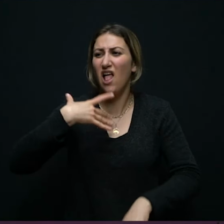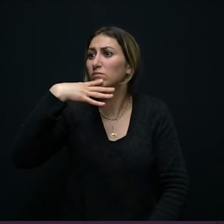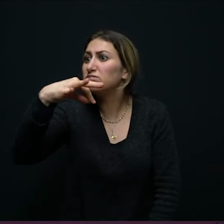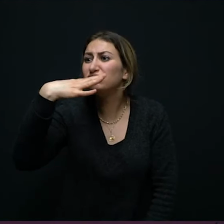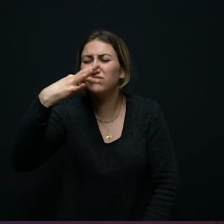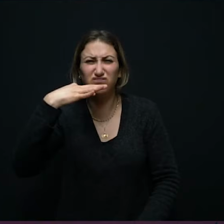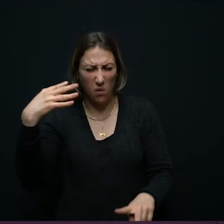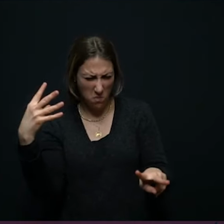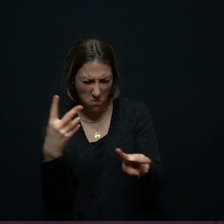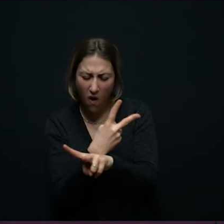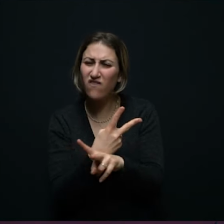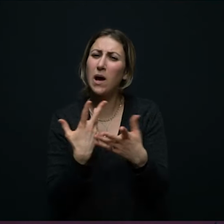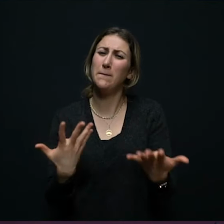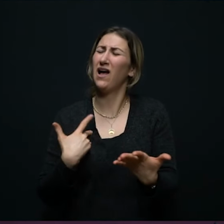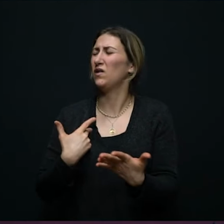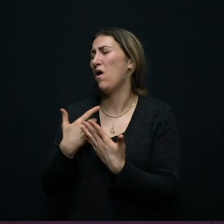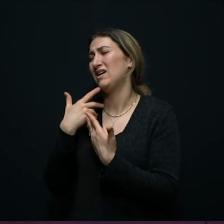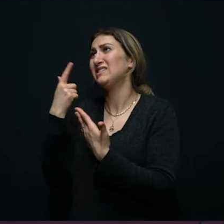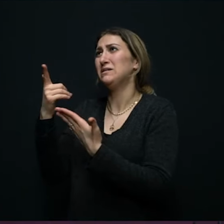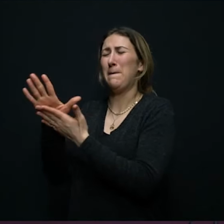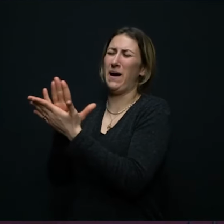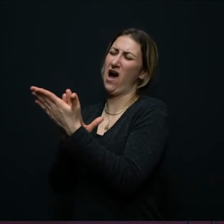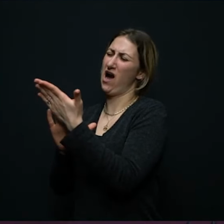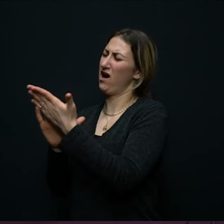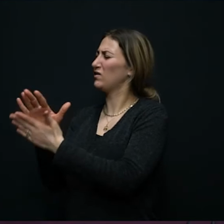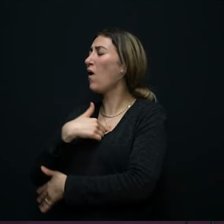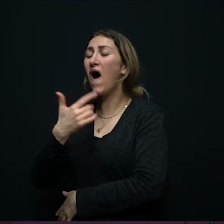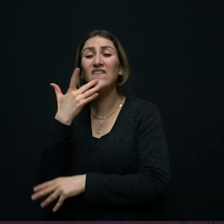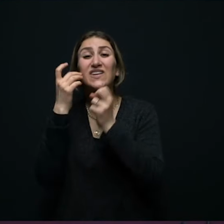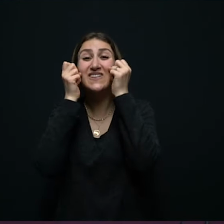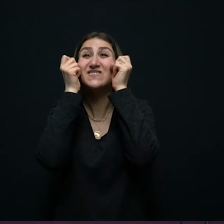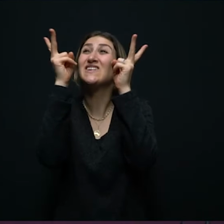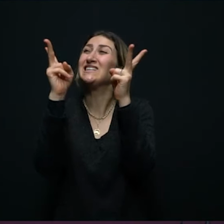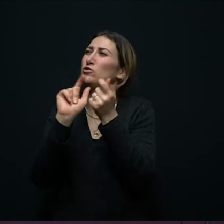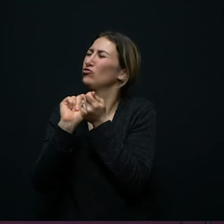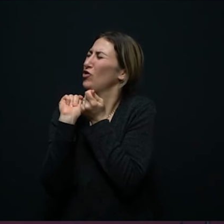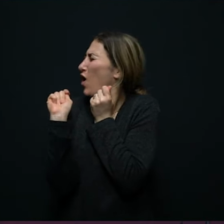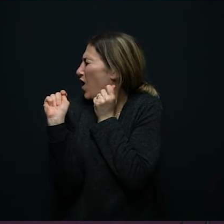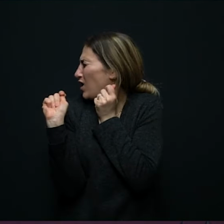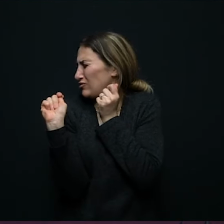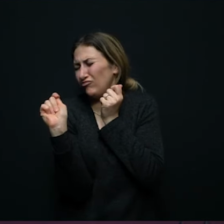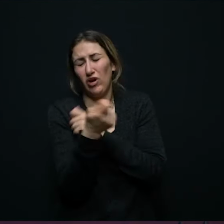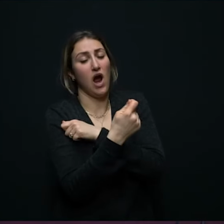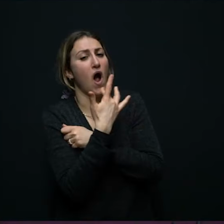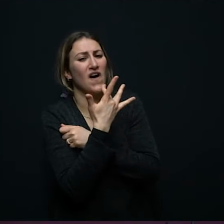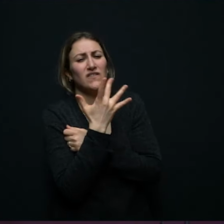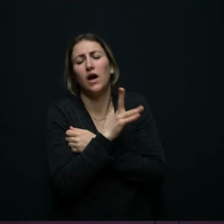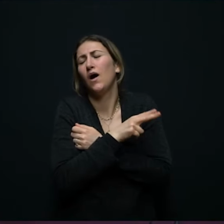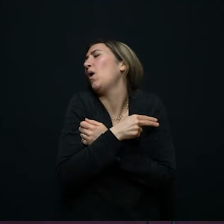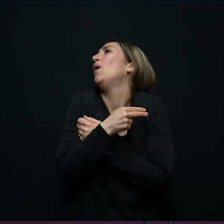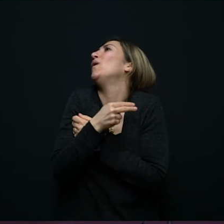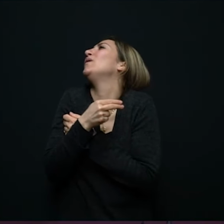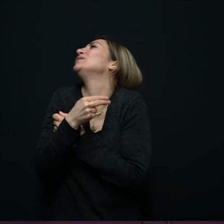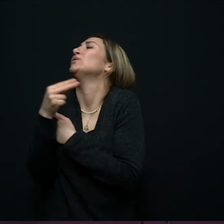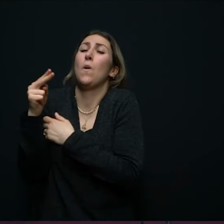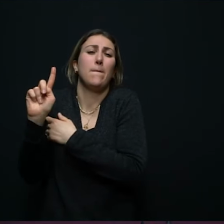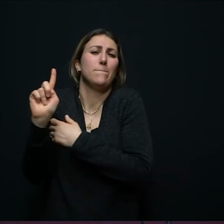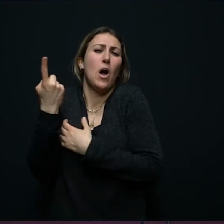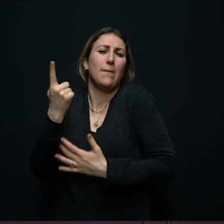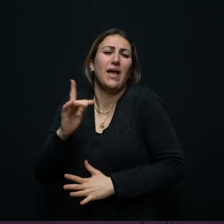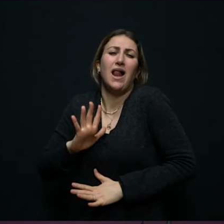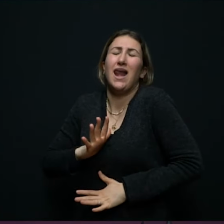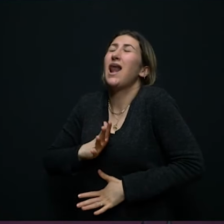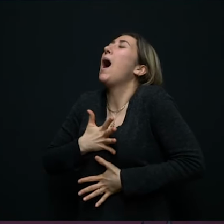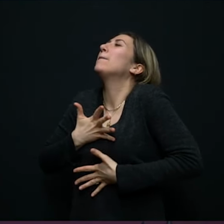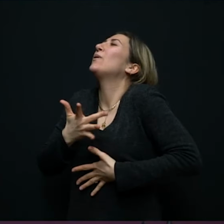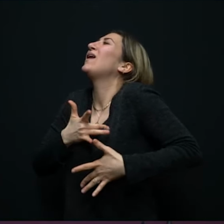je veux changer de vie seigneur je veut regoûter à ce premier amour je veux seniors remarcher avec toi